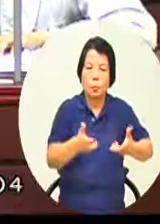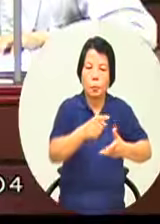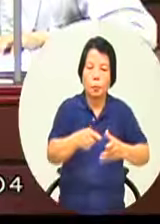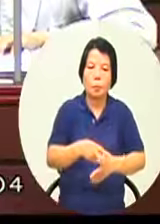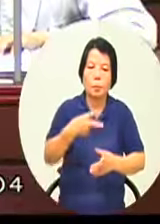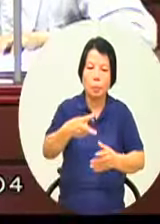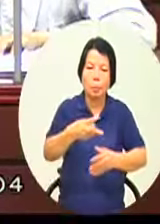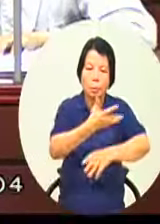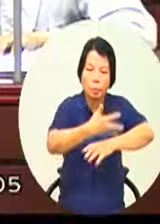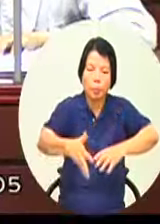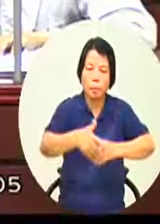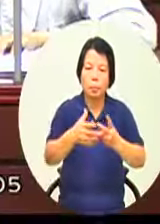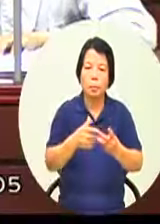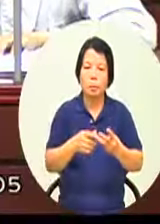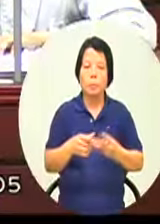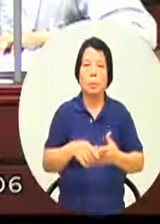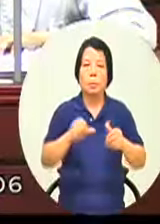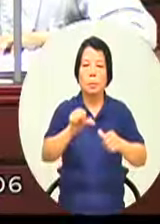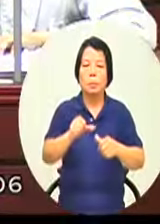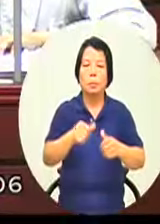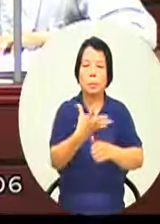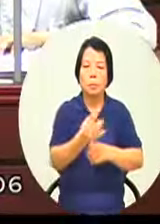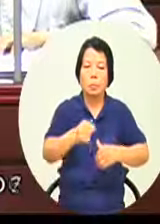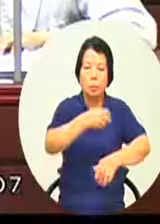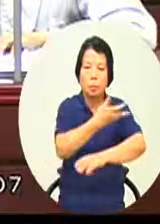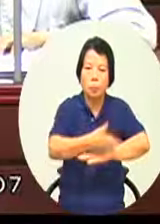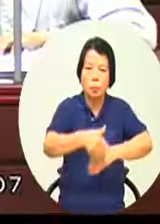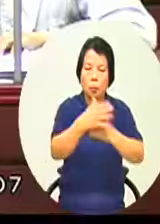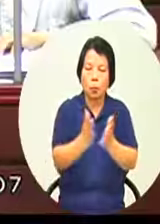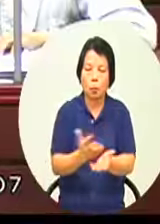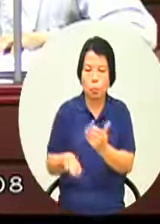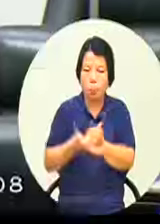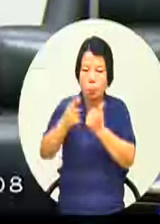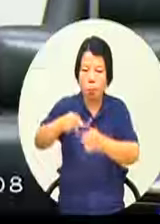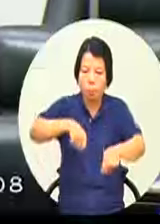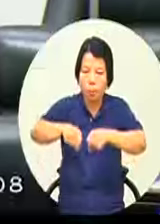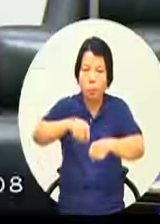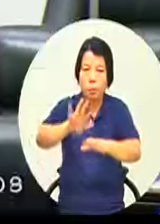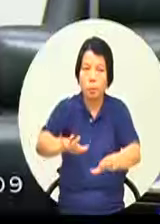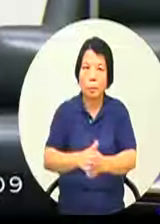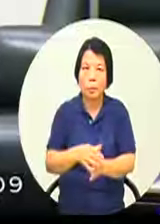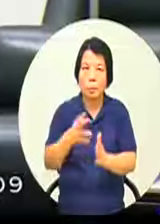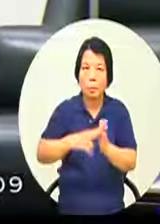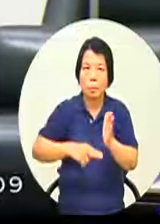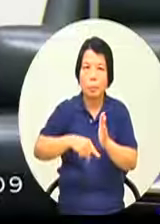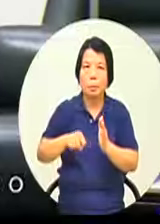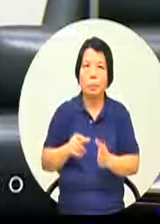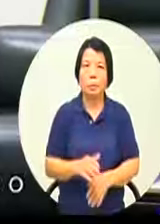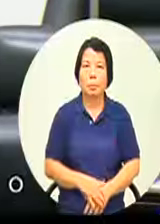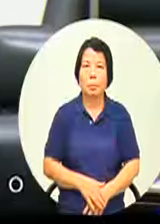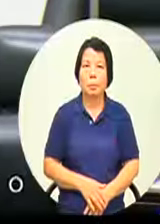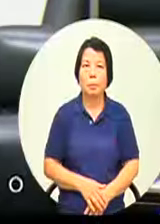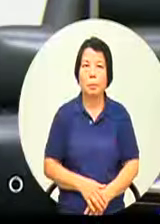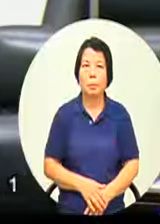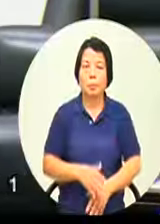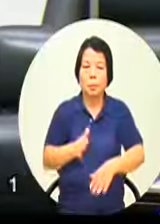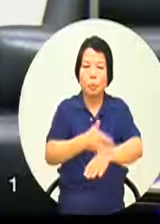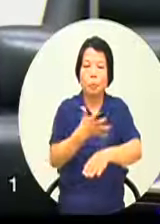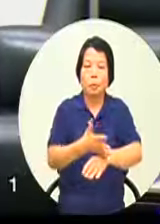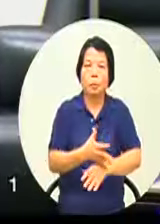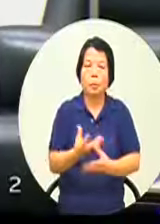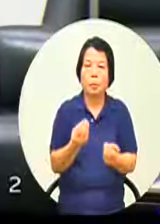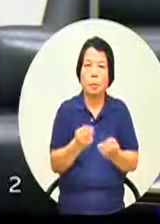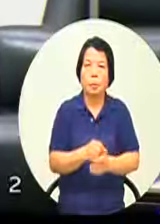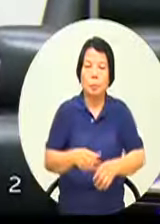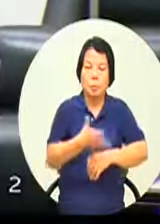本身它的护岸老旧， 对啊， 它会它有 结构性的规划，但是现在的说辞是没有办法